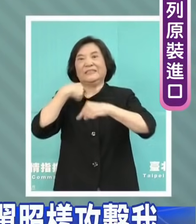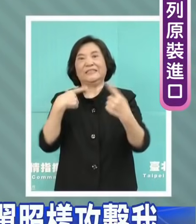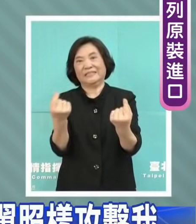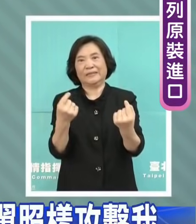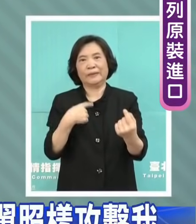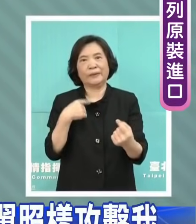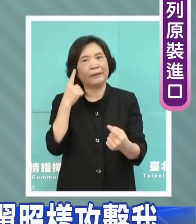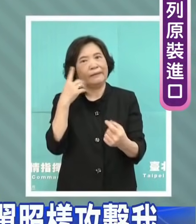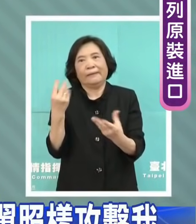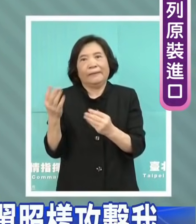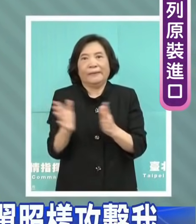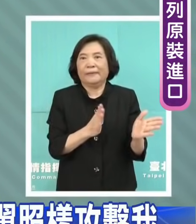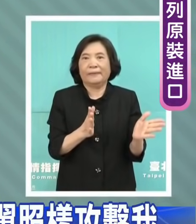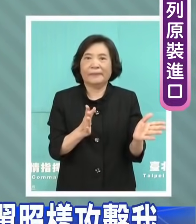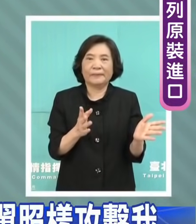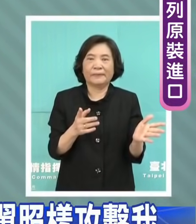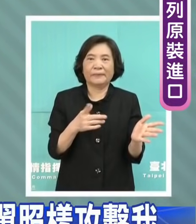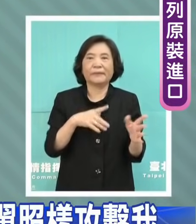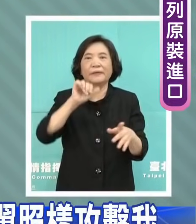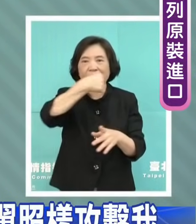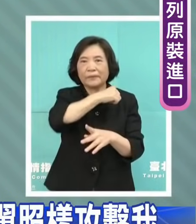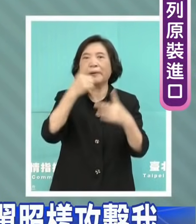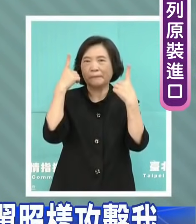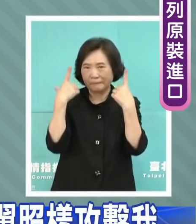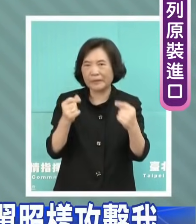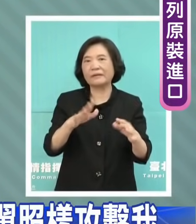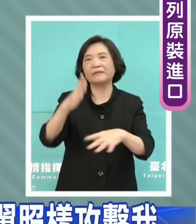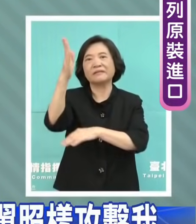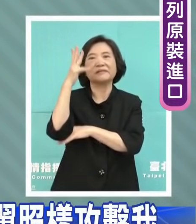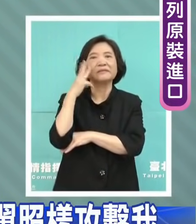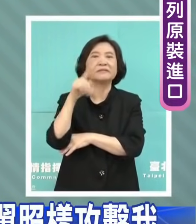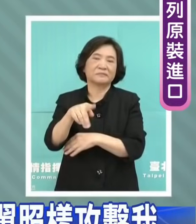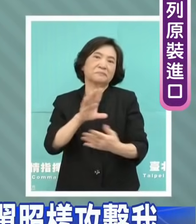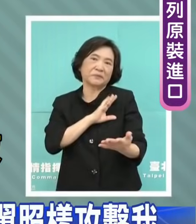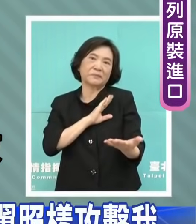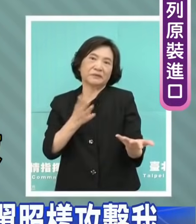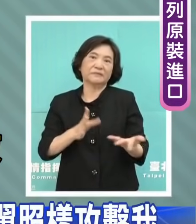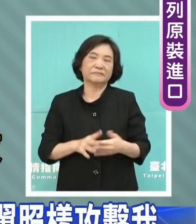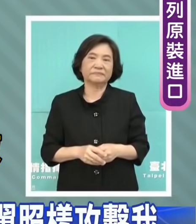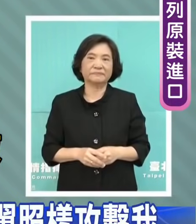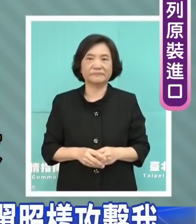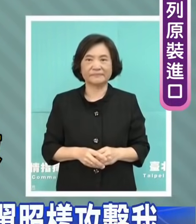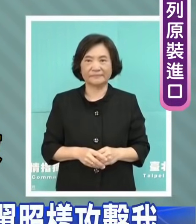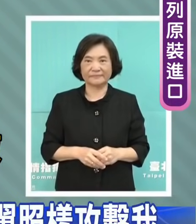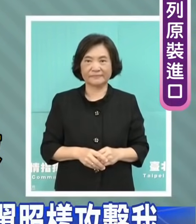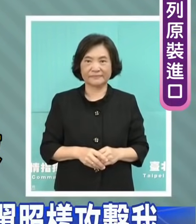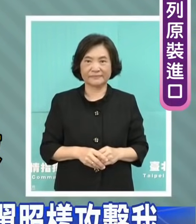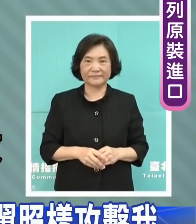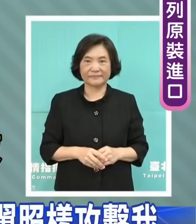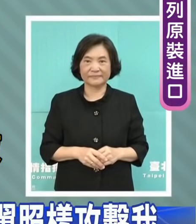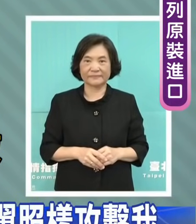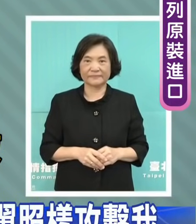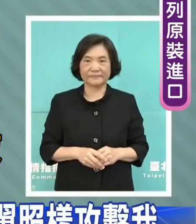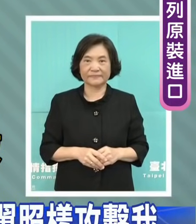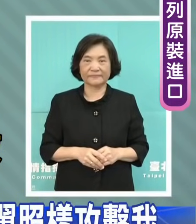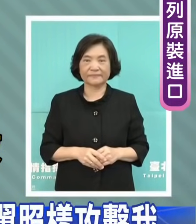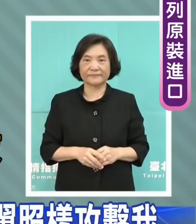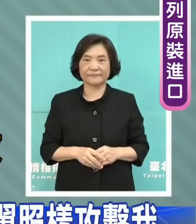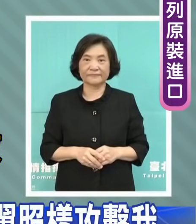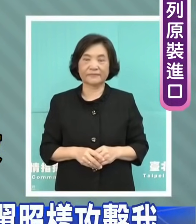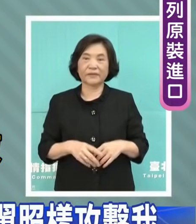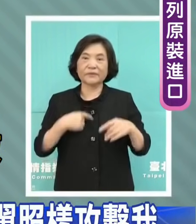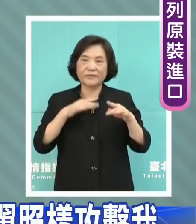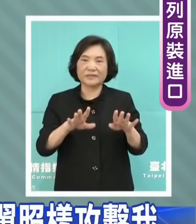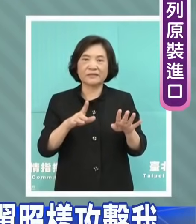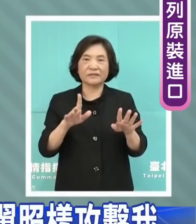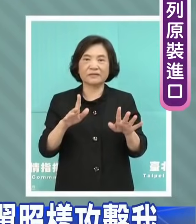办法，那个反正台湾目前的政治情况就是这样了。主要是因为哦，因为这个有